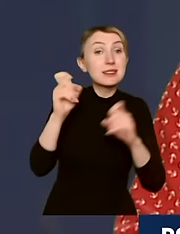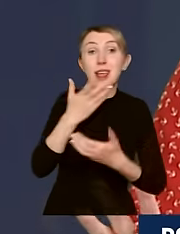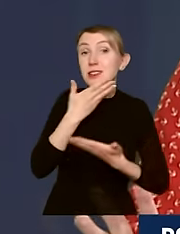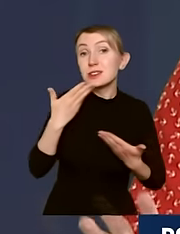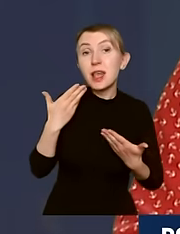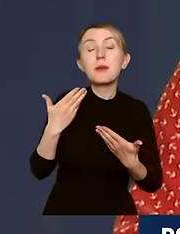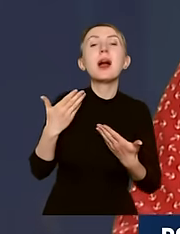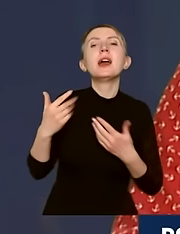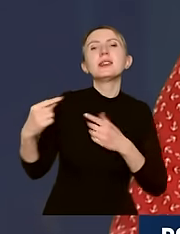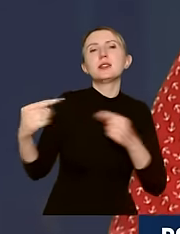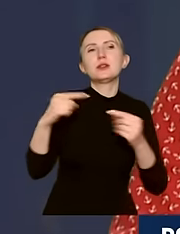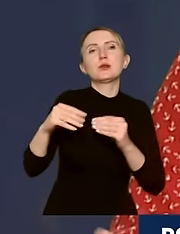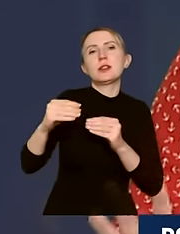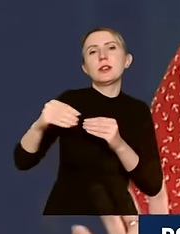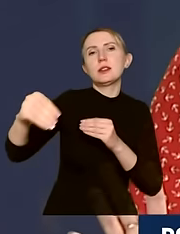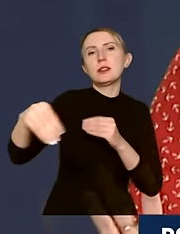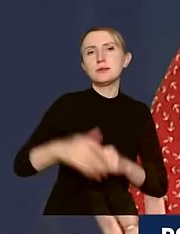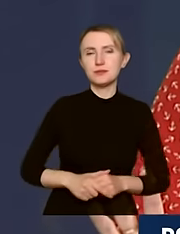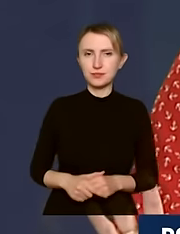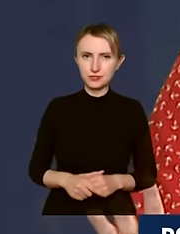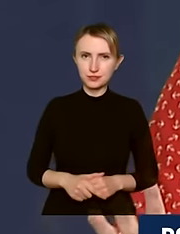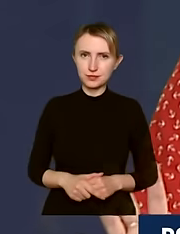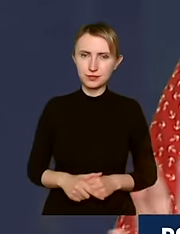tej dyskusji, więc to psucie państwa